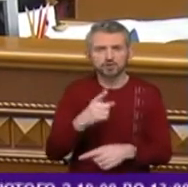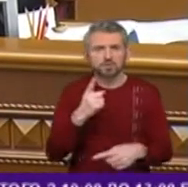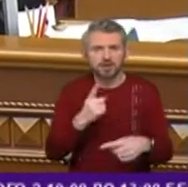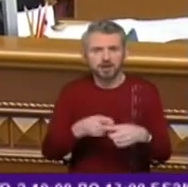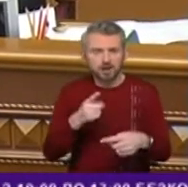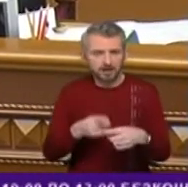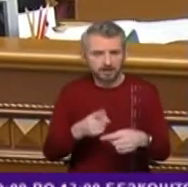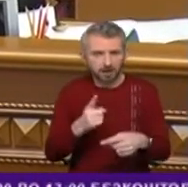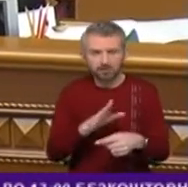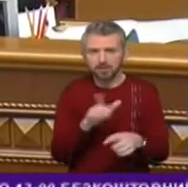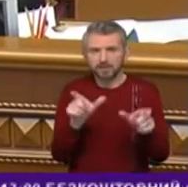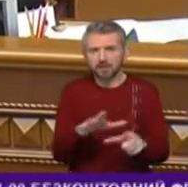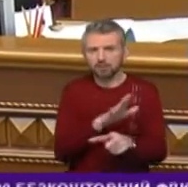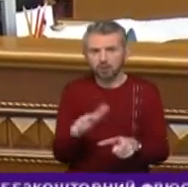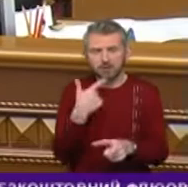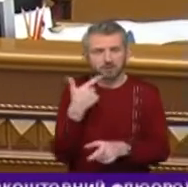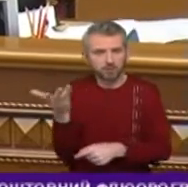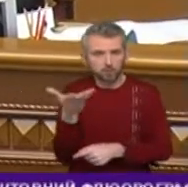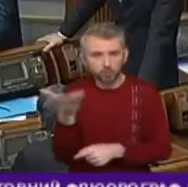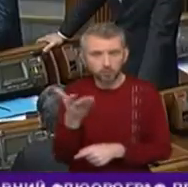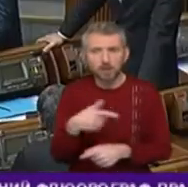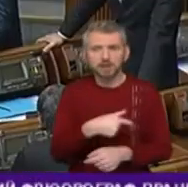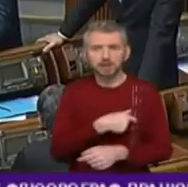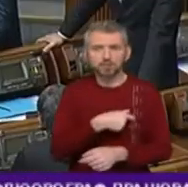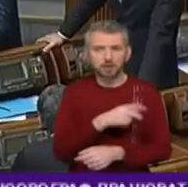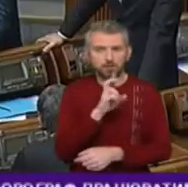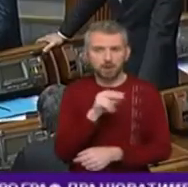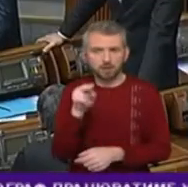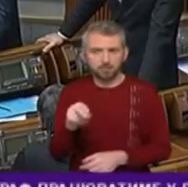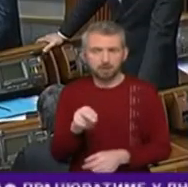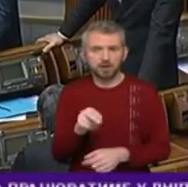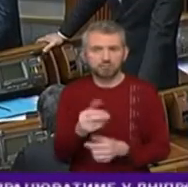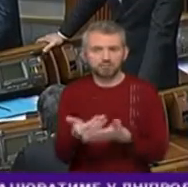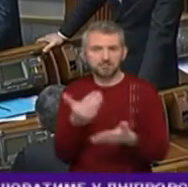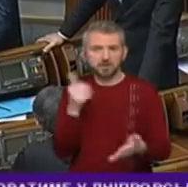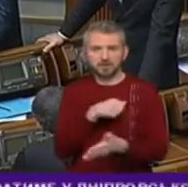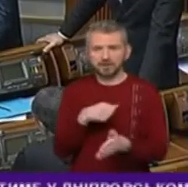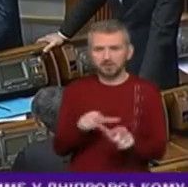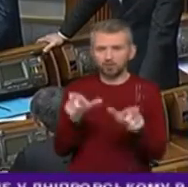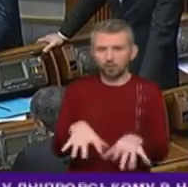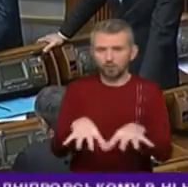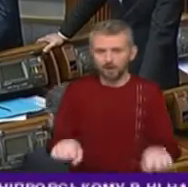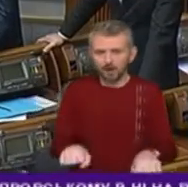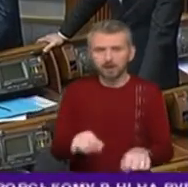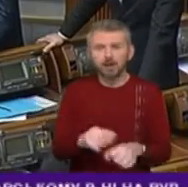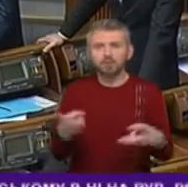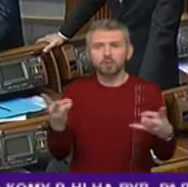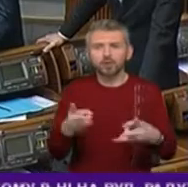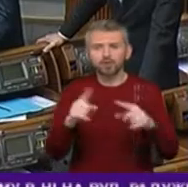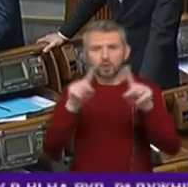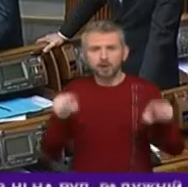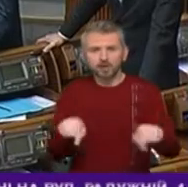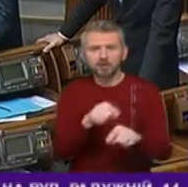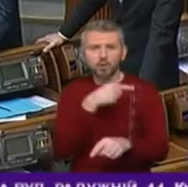заблокували трибуну, як у попередні дні, депутати блоку Петра Порошенка зробили це завбачливо самі. І, зрештою, потрібної картинки